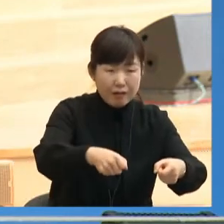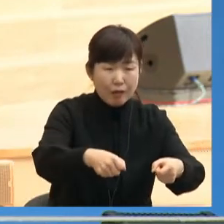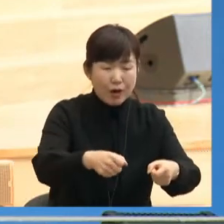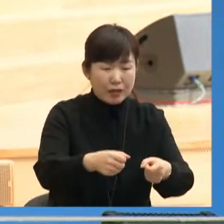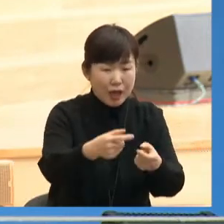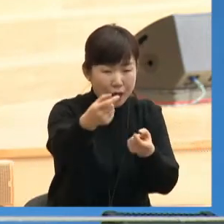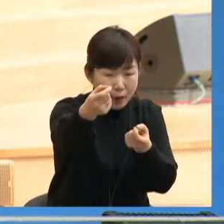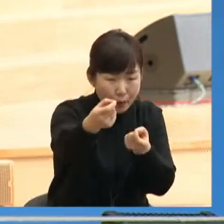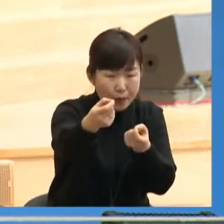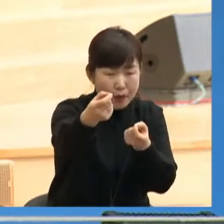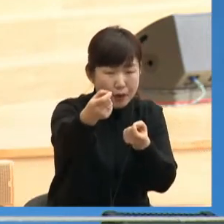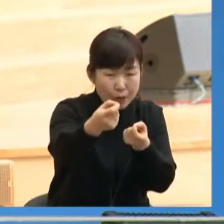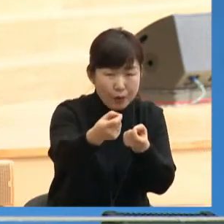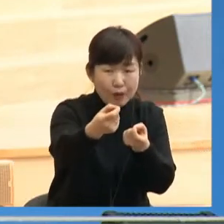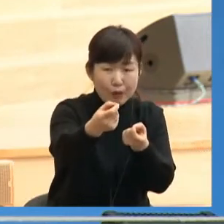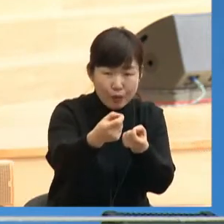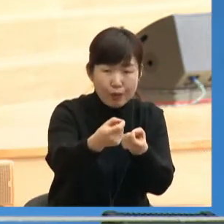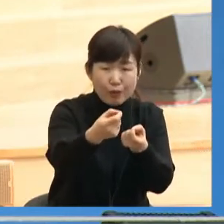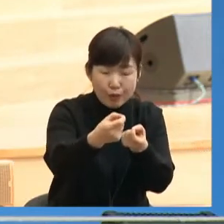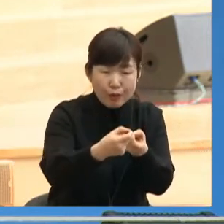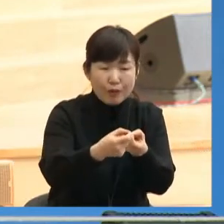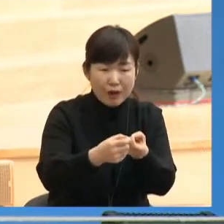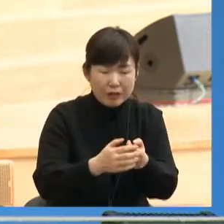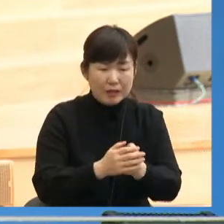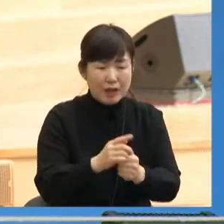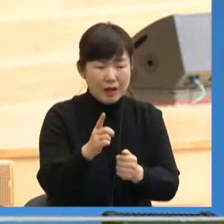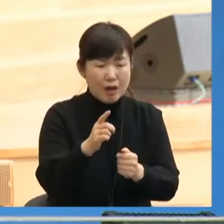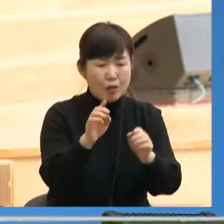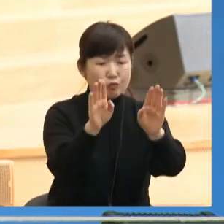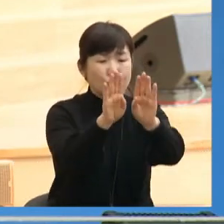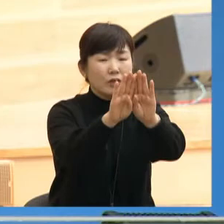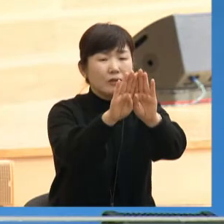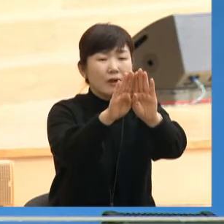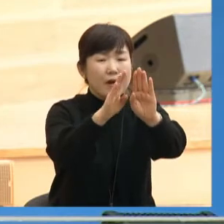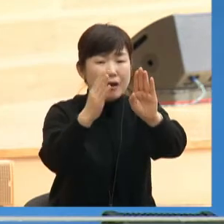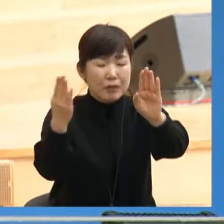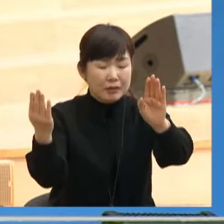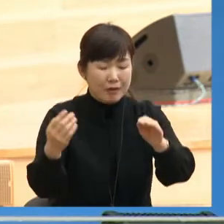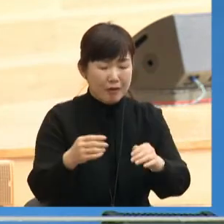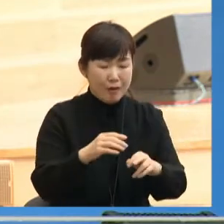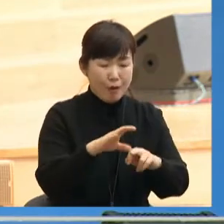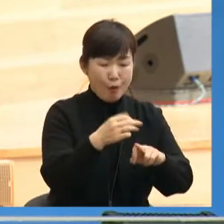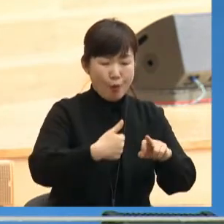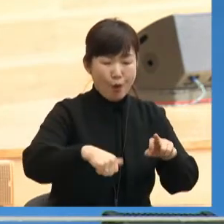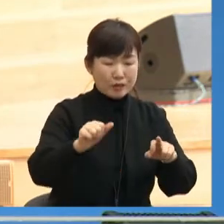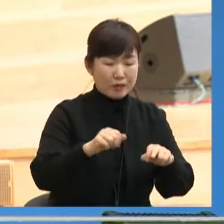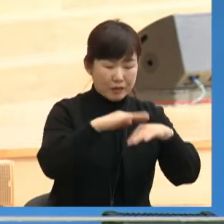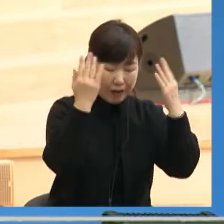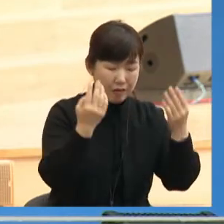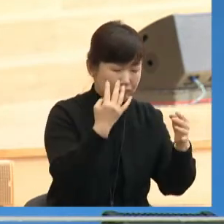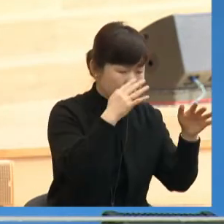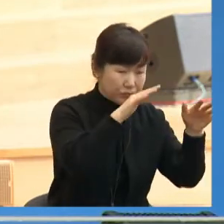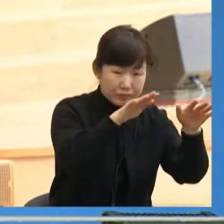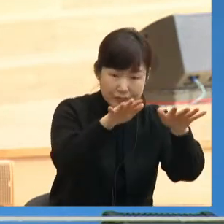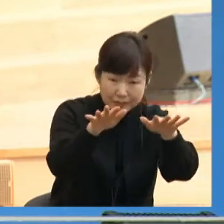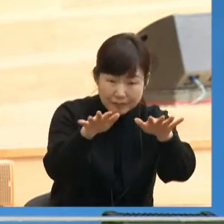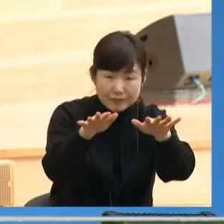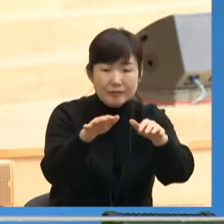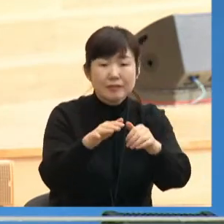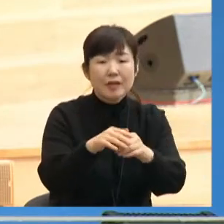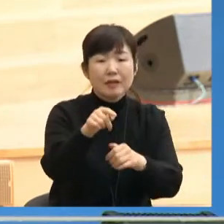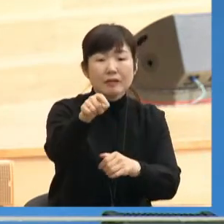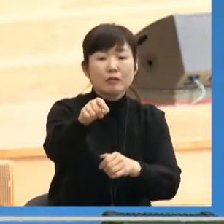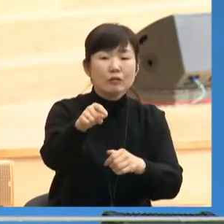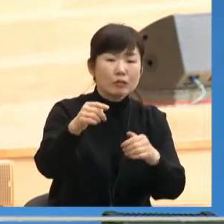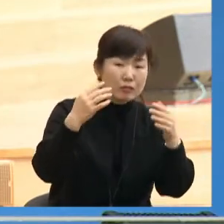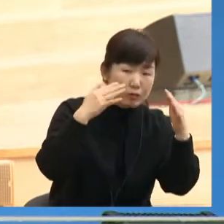아직도 고요함이 머물고 있는 그때 문을 딱 엽니다. 모든 왕자들이 일제히 시선이 문을 향해 고정이 돼요. 그곳을